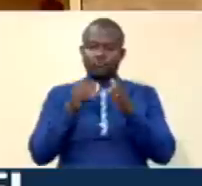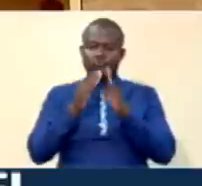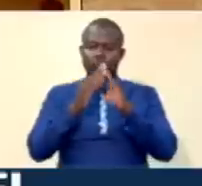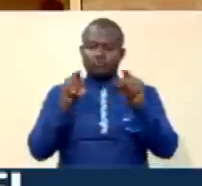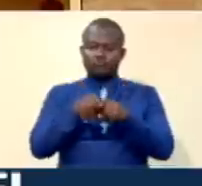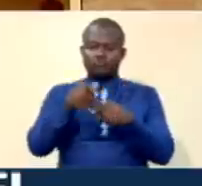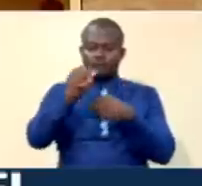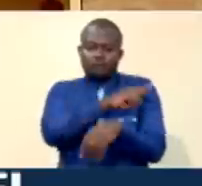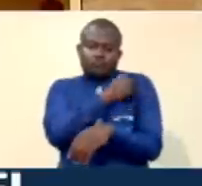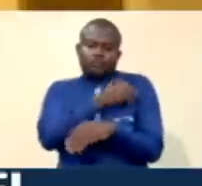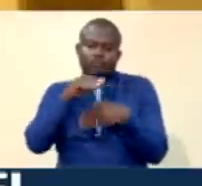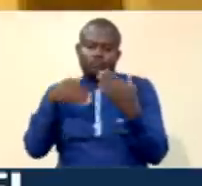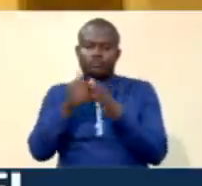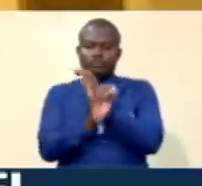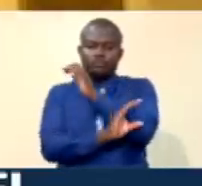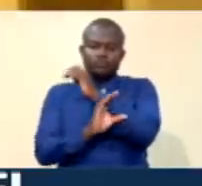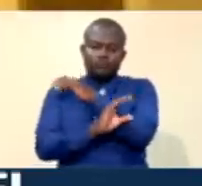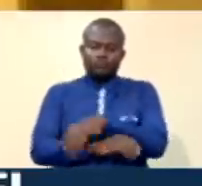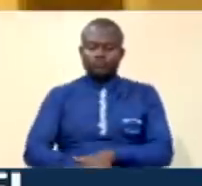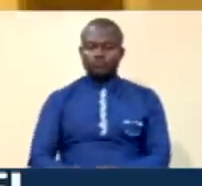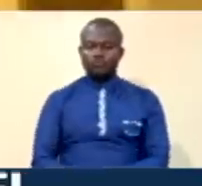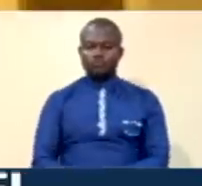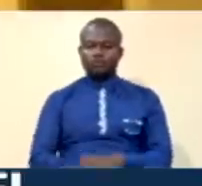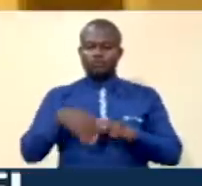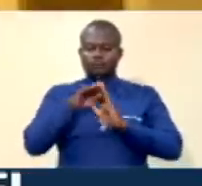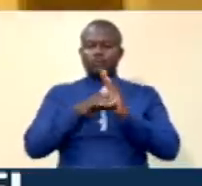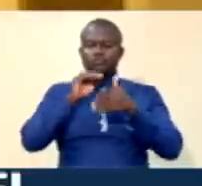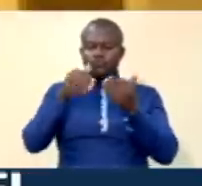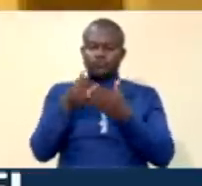nk'izi mu bitaro byose mu gihugu. Ubu rero gahunda yari no kureba